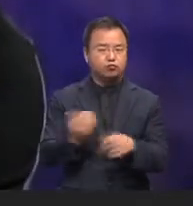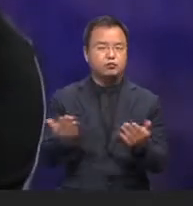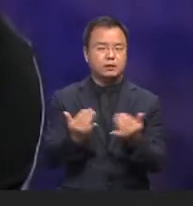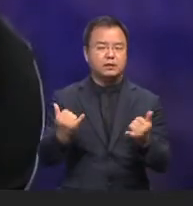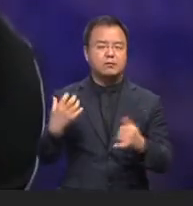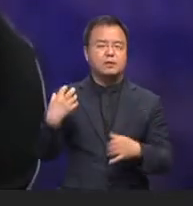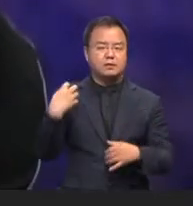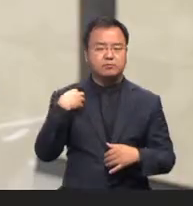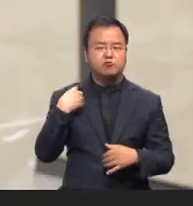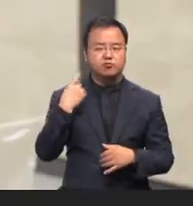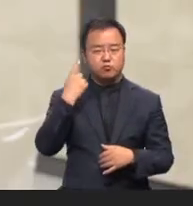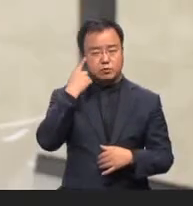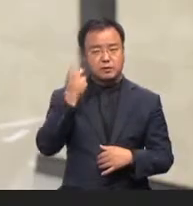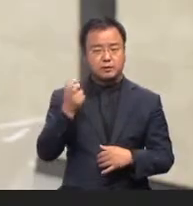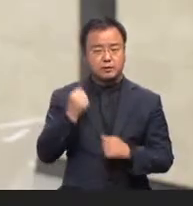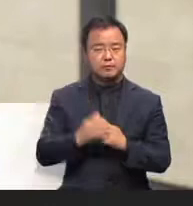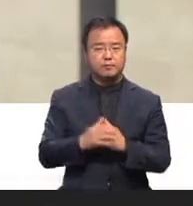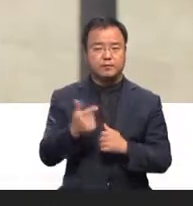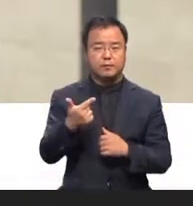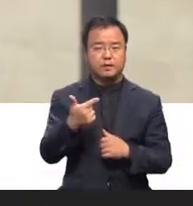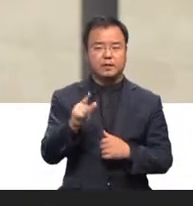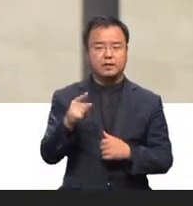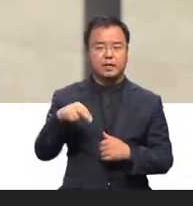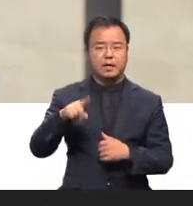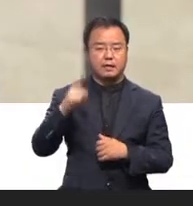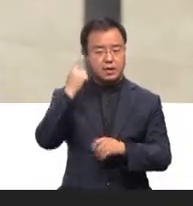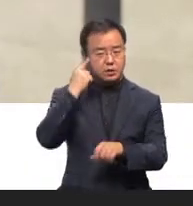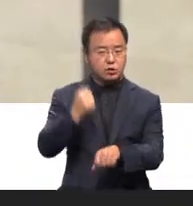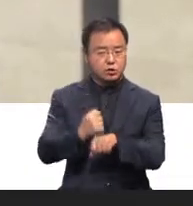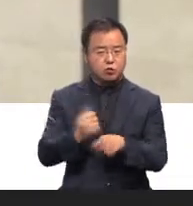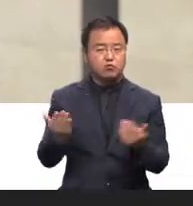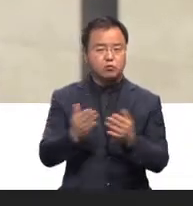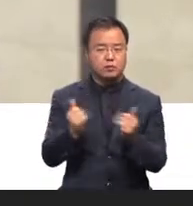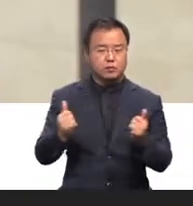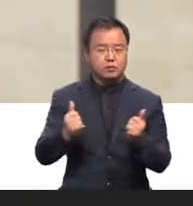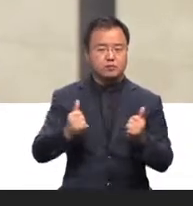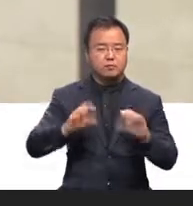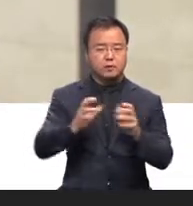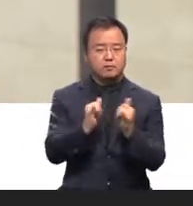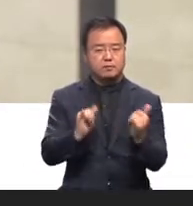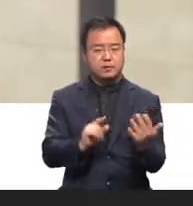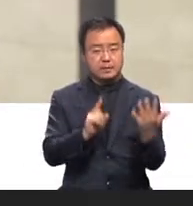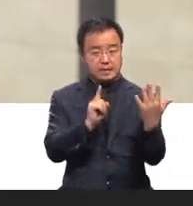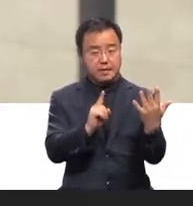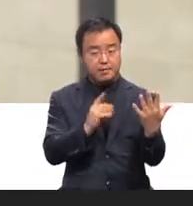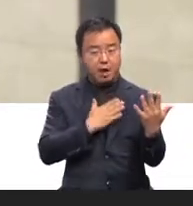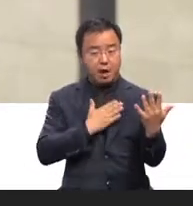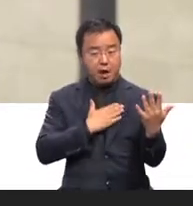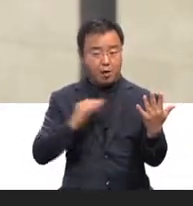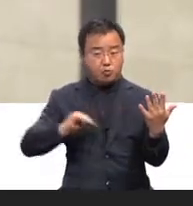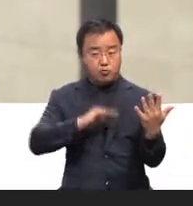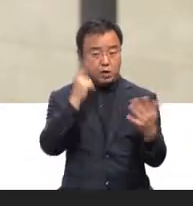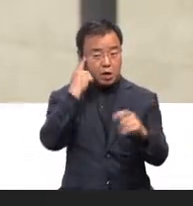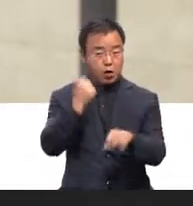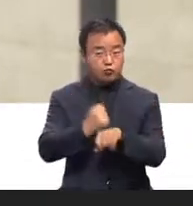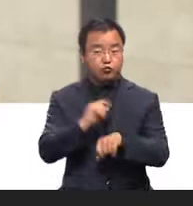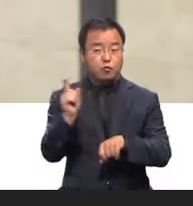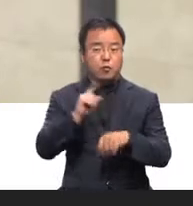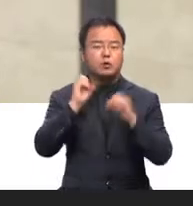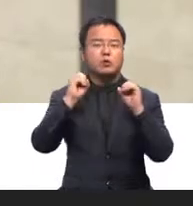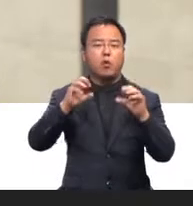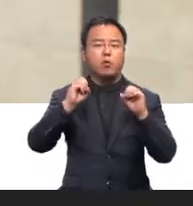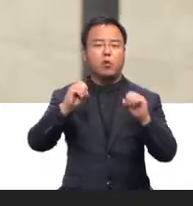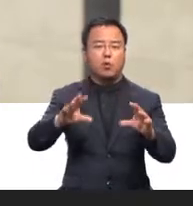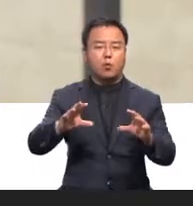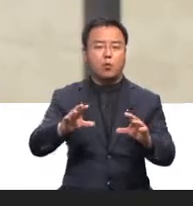생각하는데요. 나사 연구원들은 대중들한테 우리가 어떤 연구를 하고 있는가 그거를 알리고